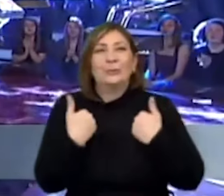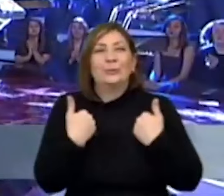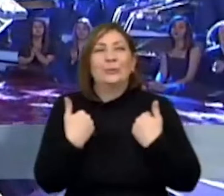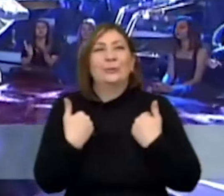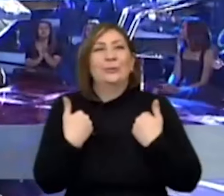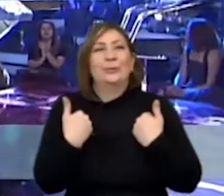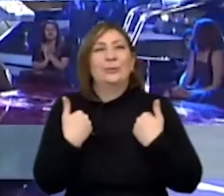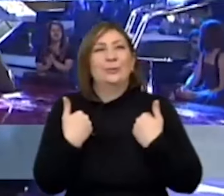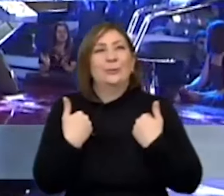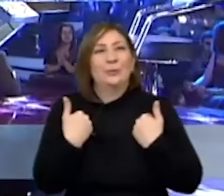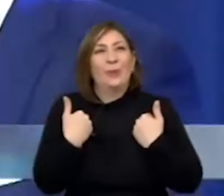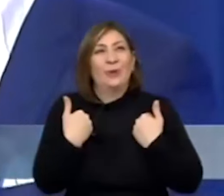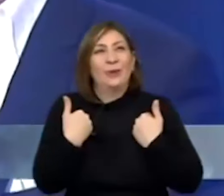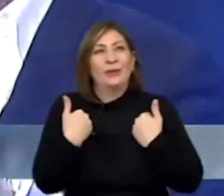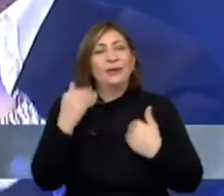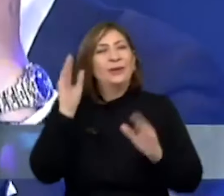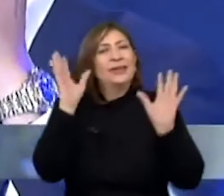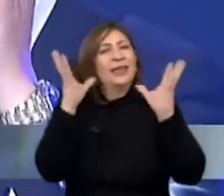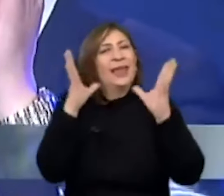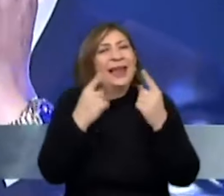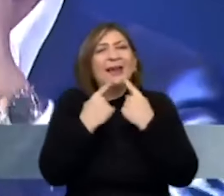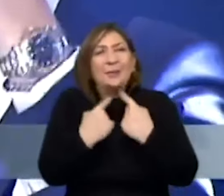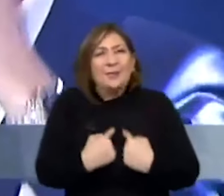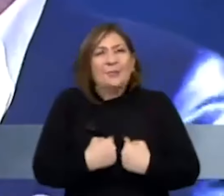ağlıyorum uşum. Deli